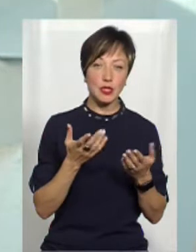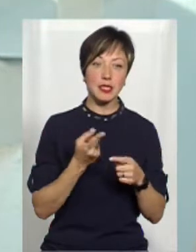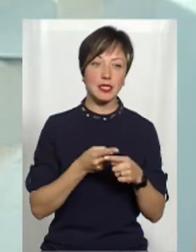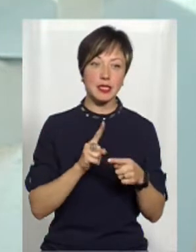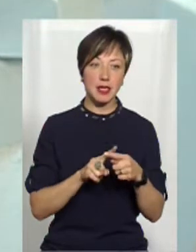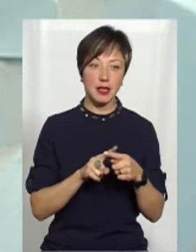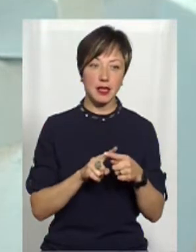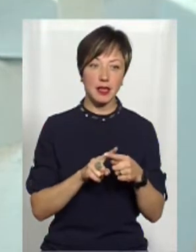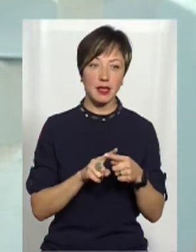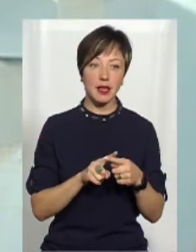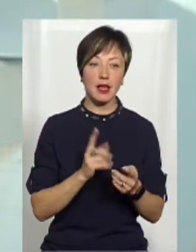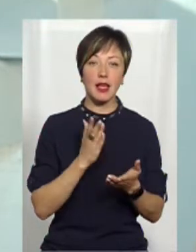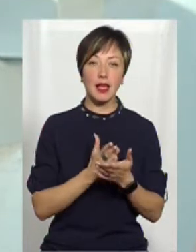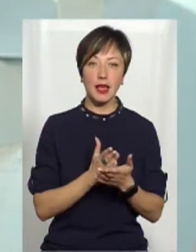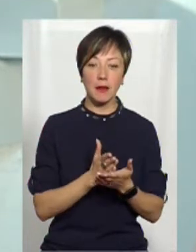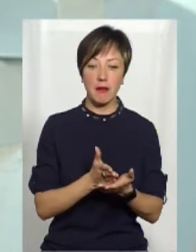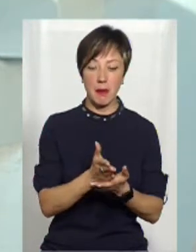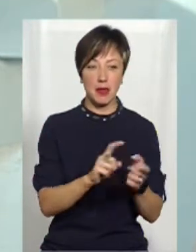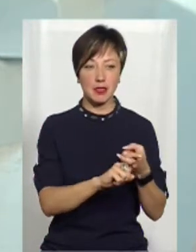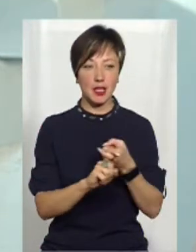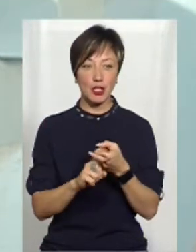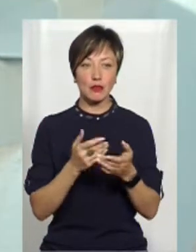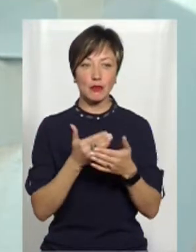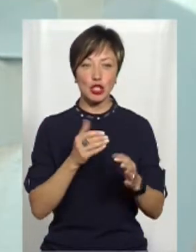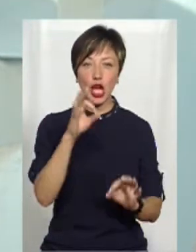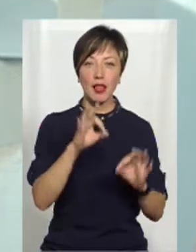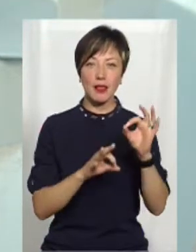це є пряма залежність між